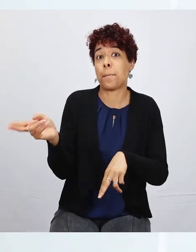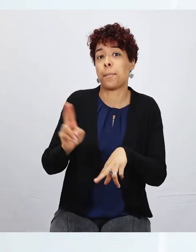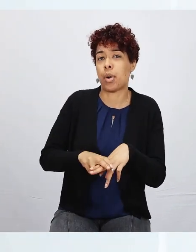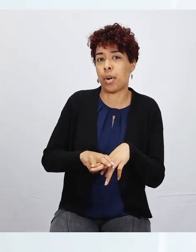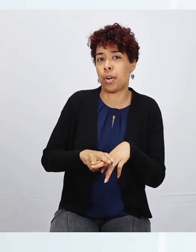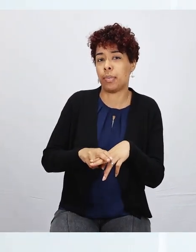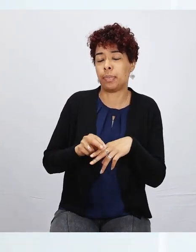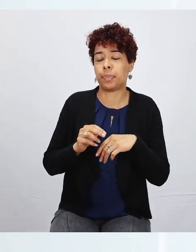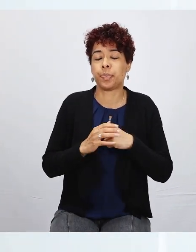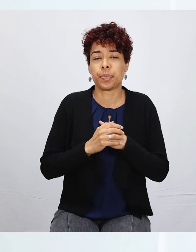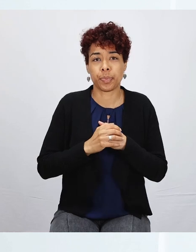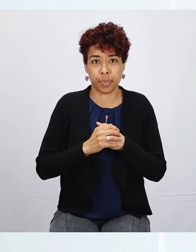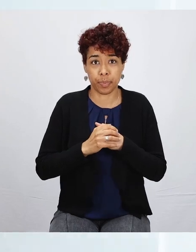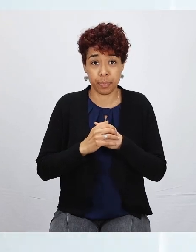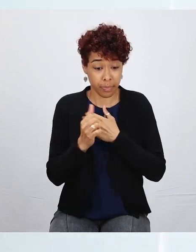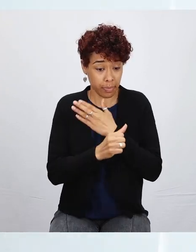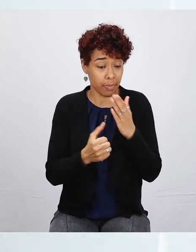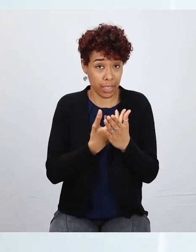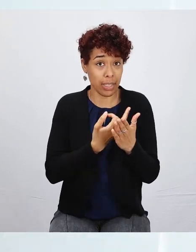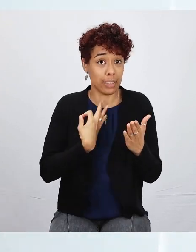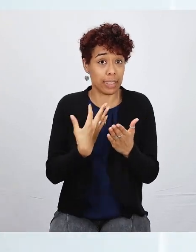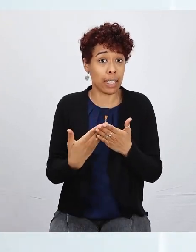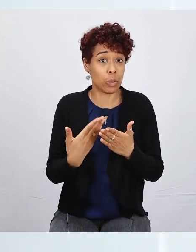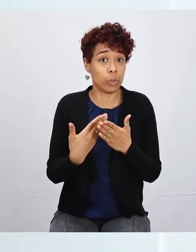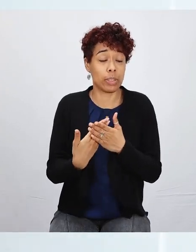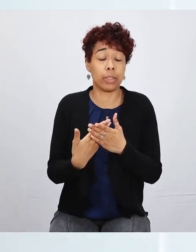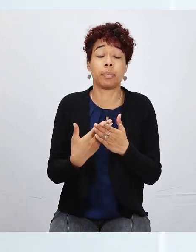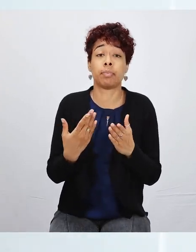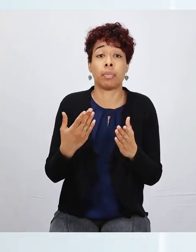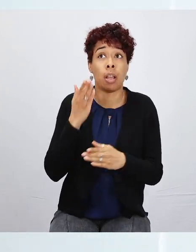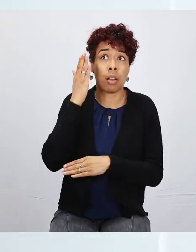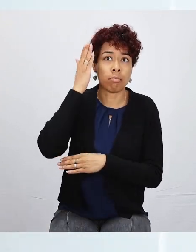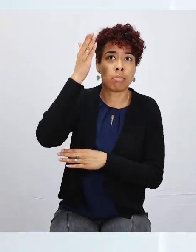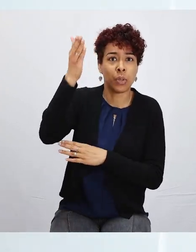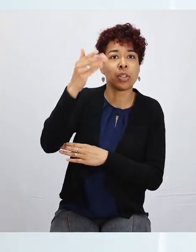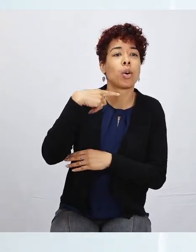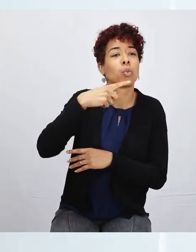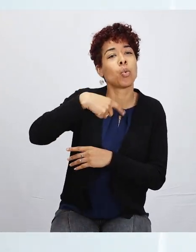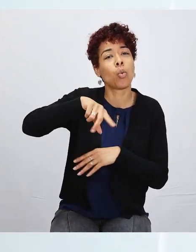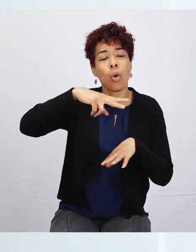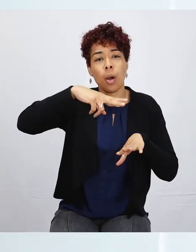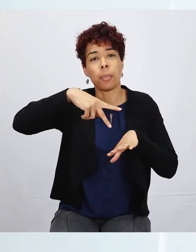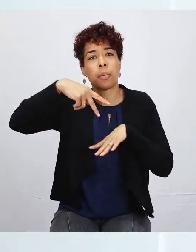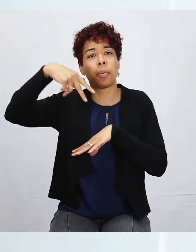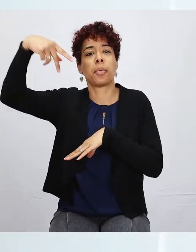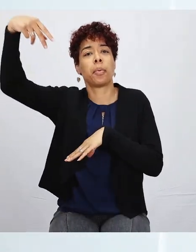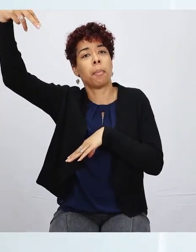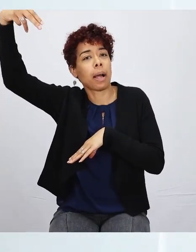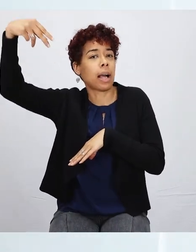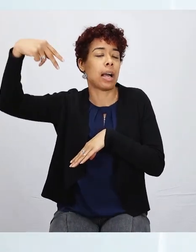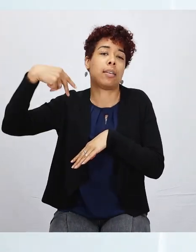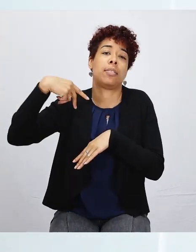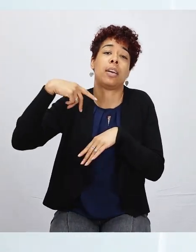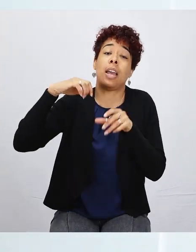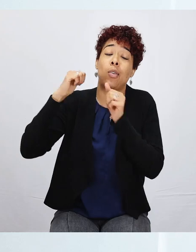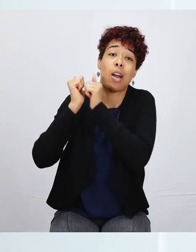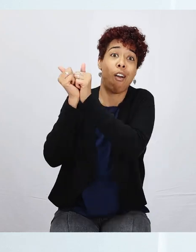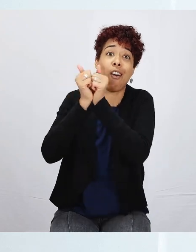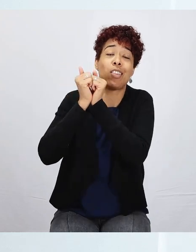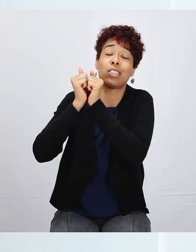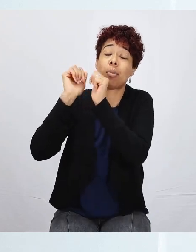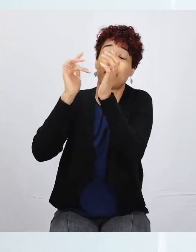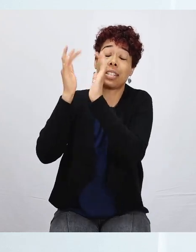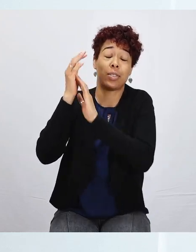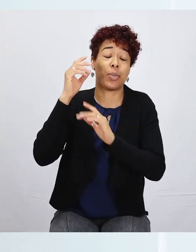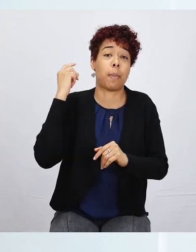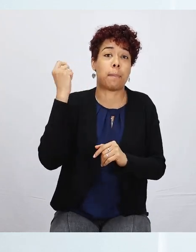détruit, c'est la mort, nous dit les Écritures. Un jour, nous serons enlevés, un jour, nous serons pris, un jour, nous serons avec Jésus-Christ. En